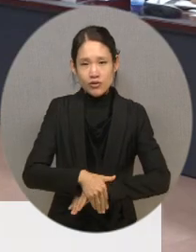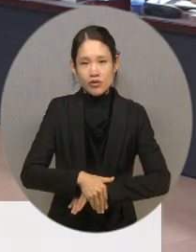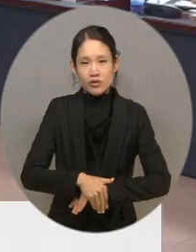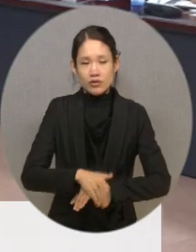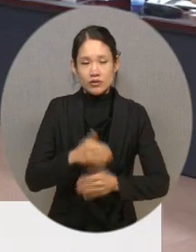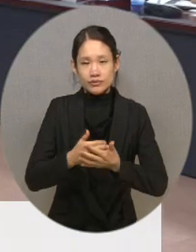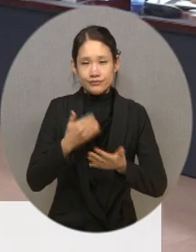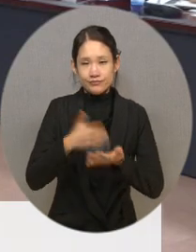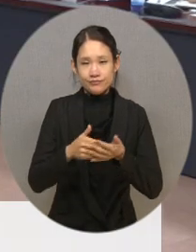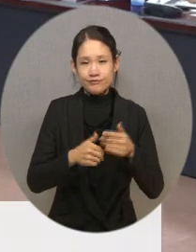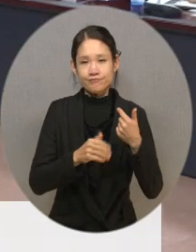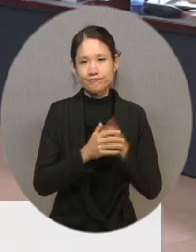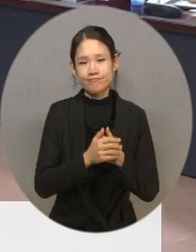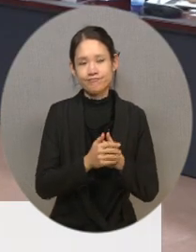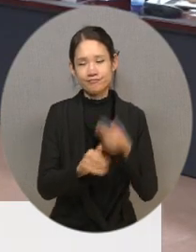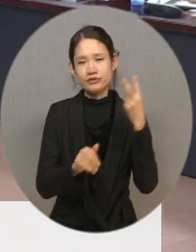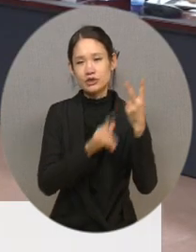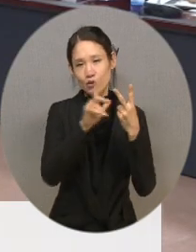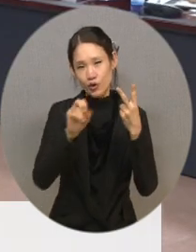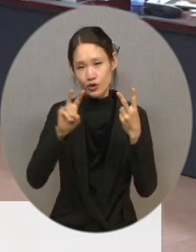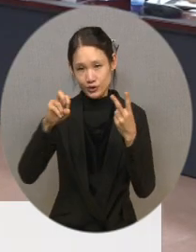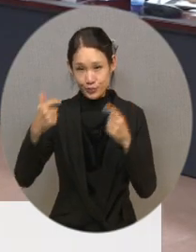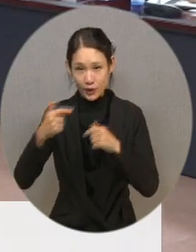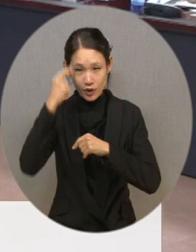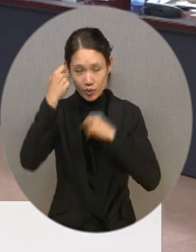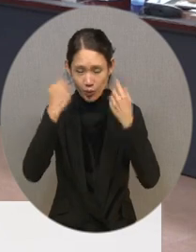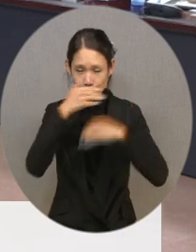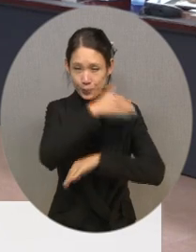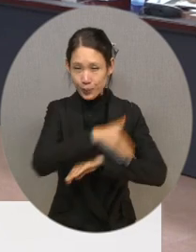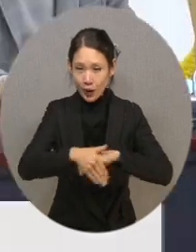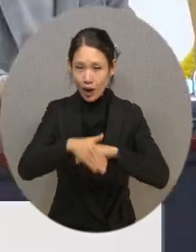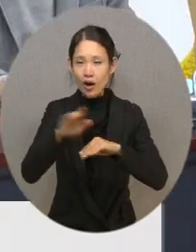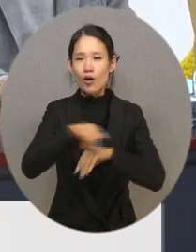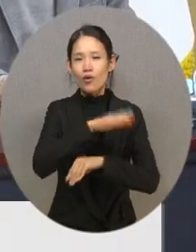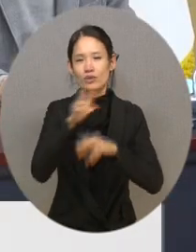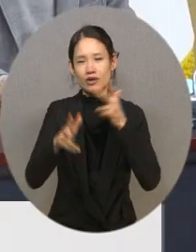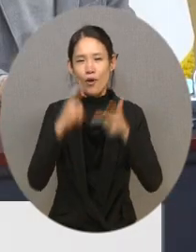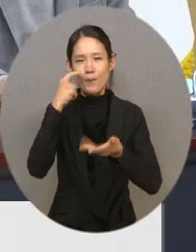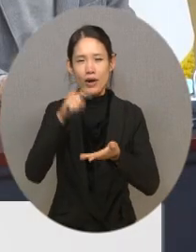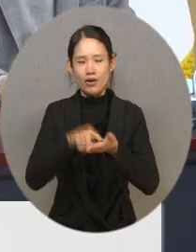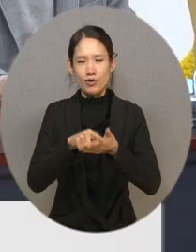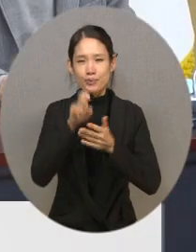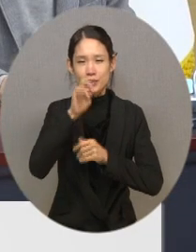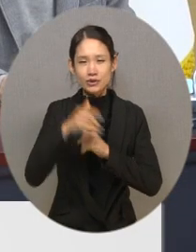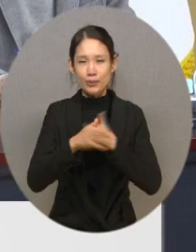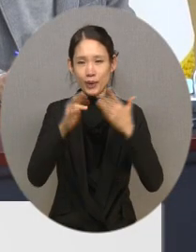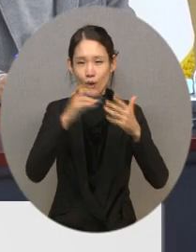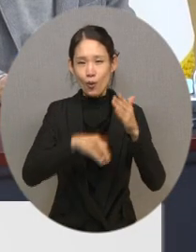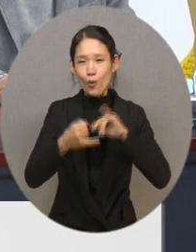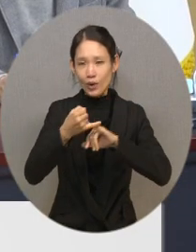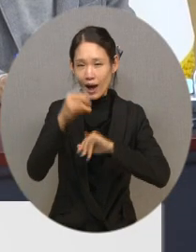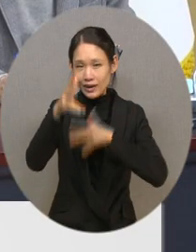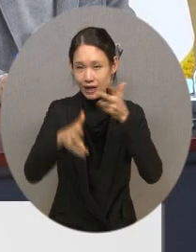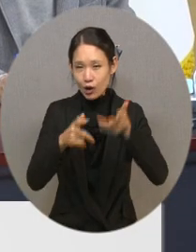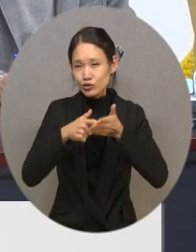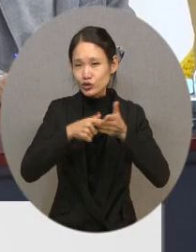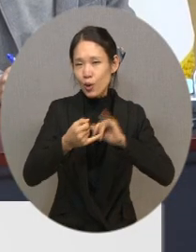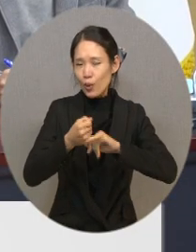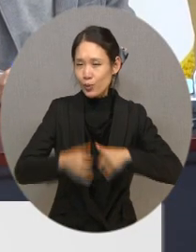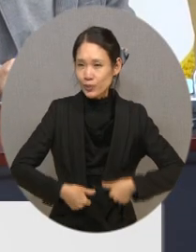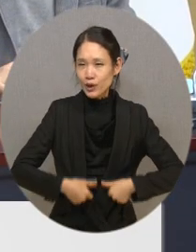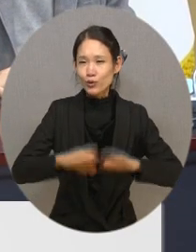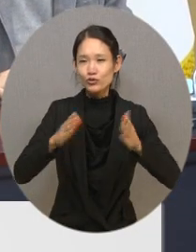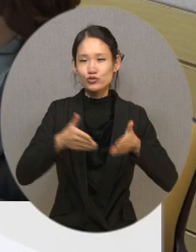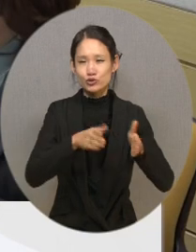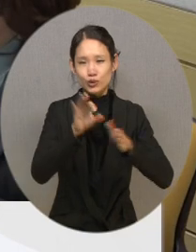26일 정부 국정기조에 맞는 신규 대형 투자사업 발굴과 민선 8기 공약사업 추진에 필요한 국도비 재원